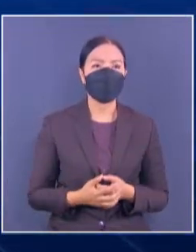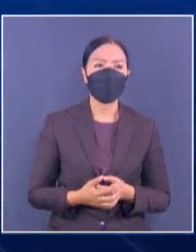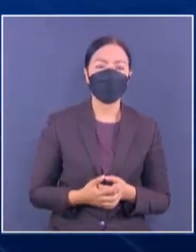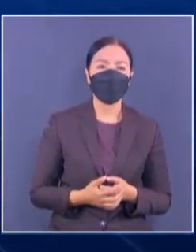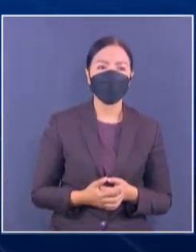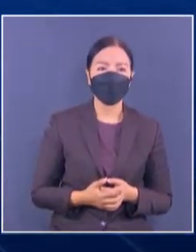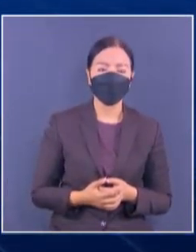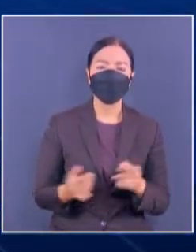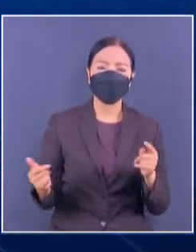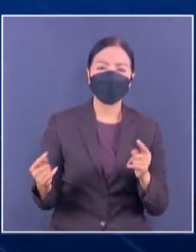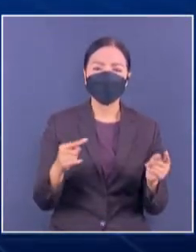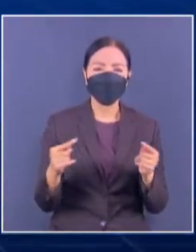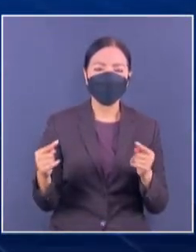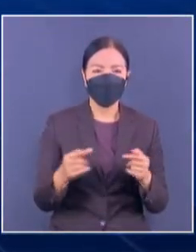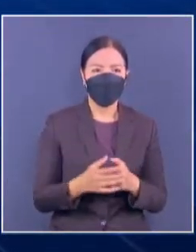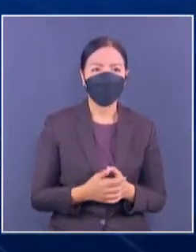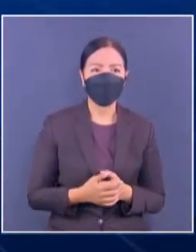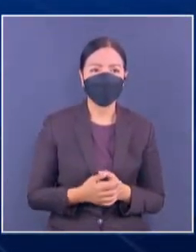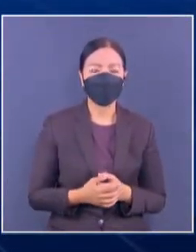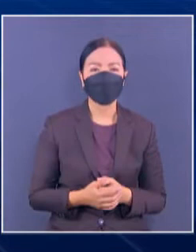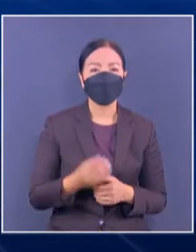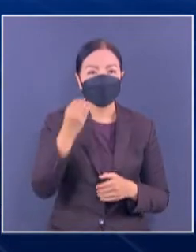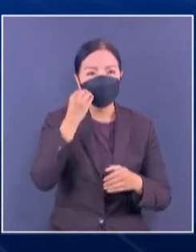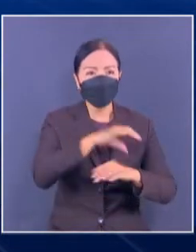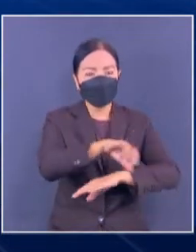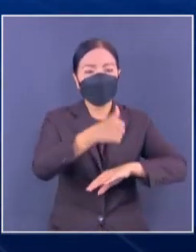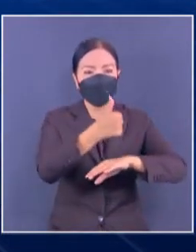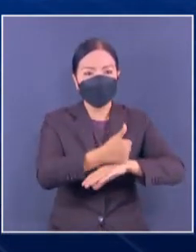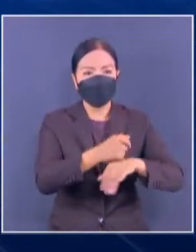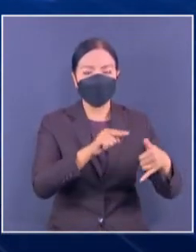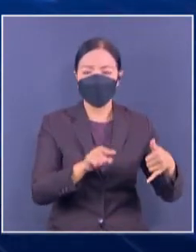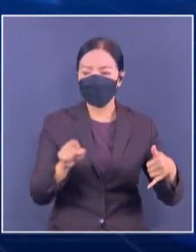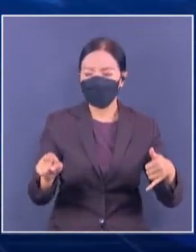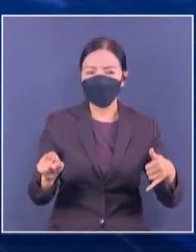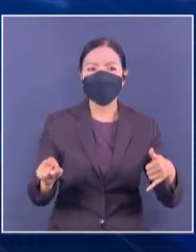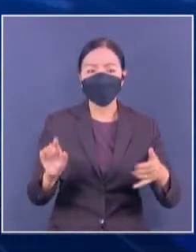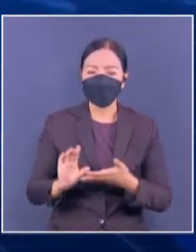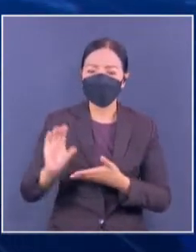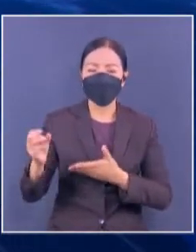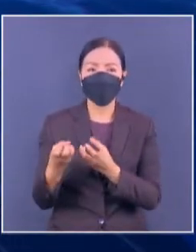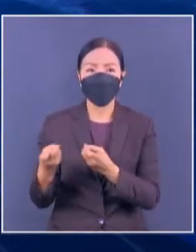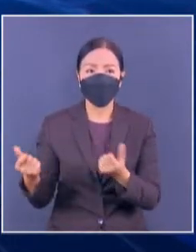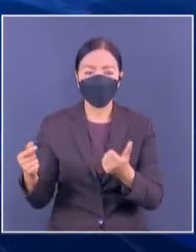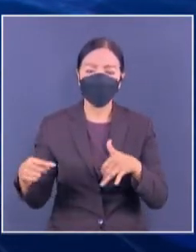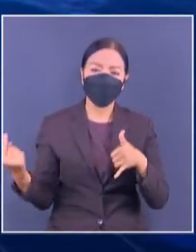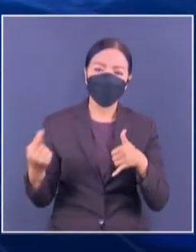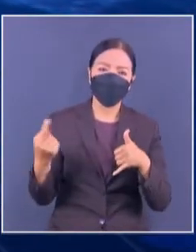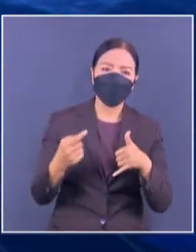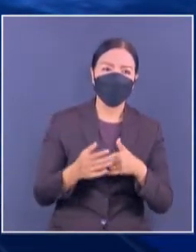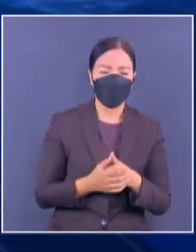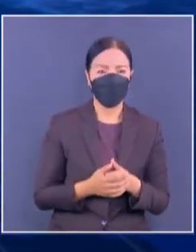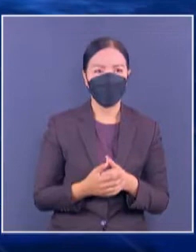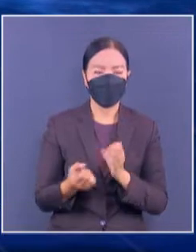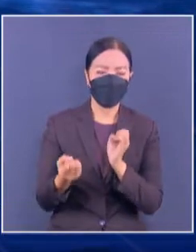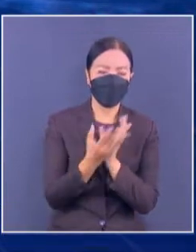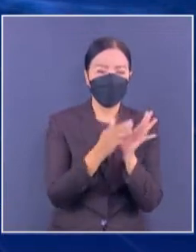าก็โต้เถียงกันเหตุการณ์ระหว่างที่ผู้ใหญ่บ้านถูกนายทุนต่อว่าครับแล้วหลังจากนั้นก็มีการทำร้ายร่างก